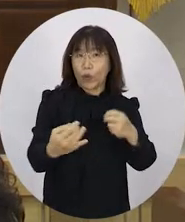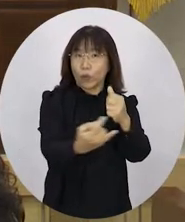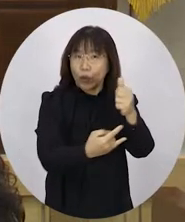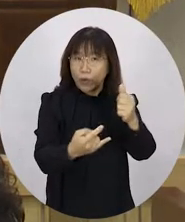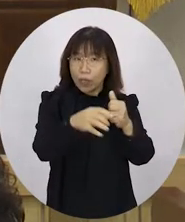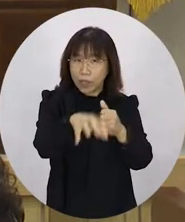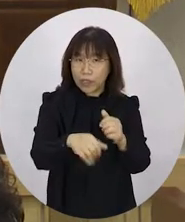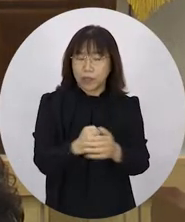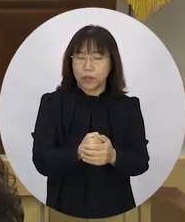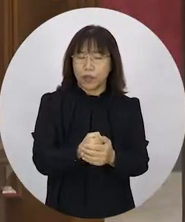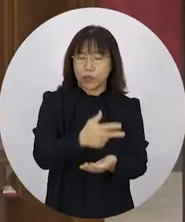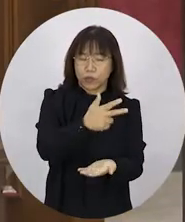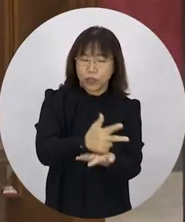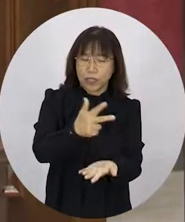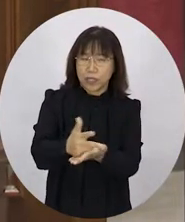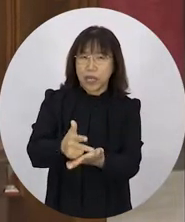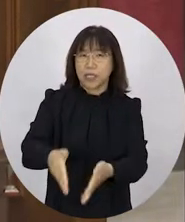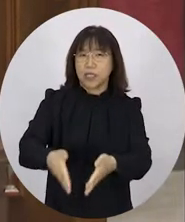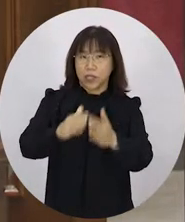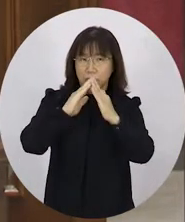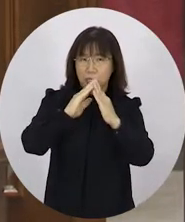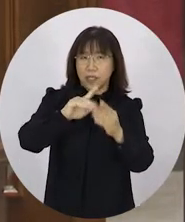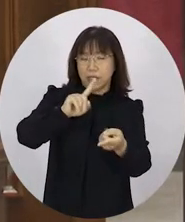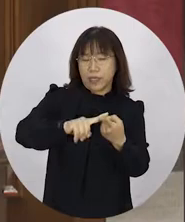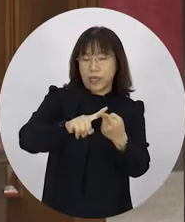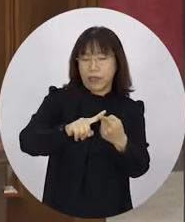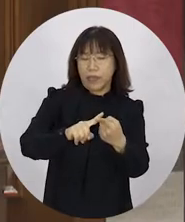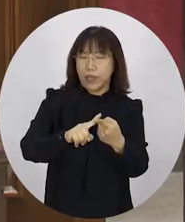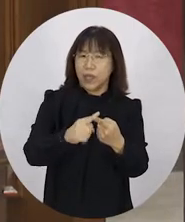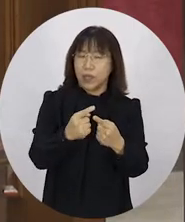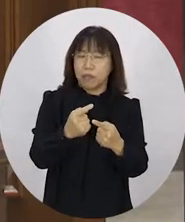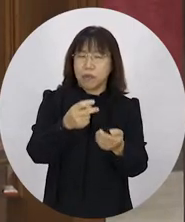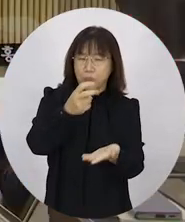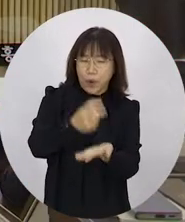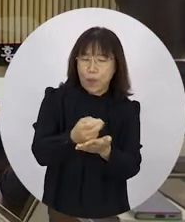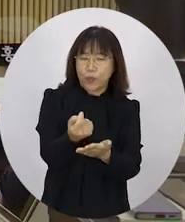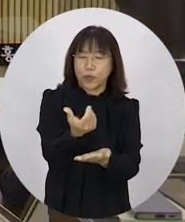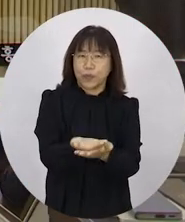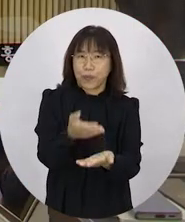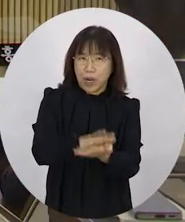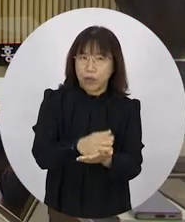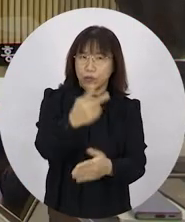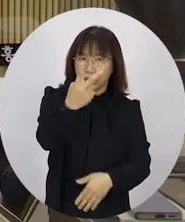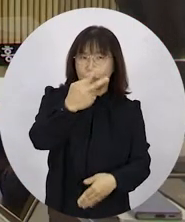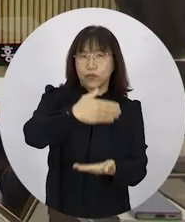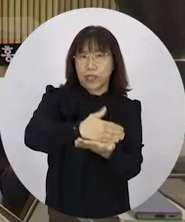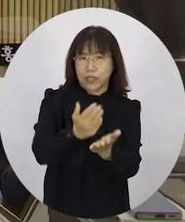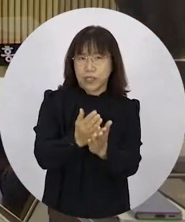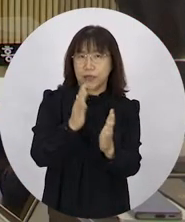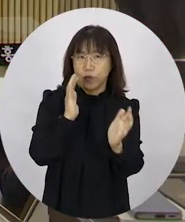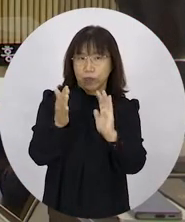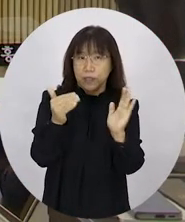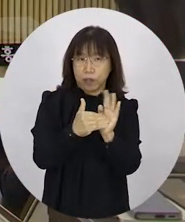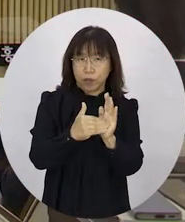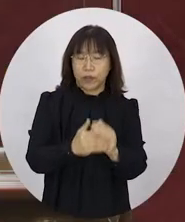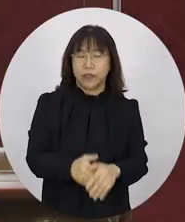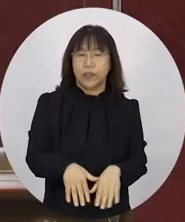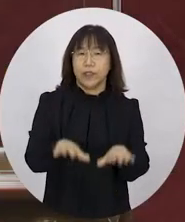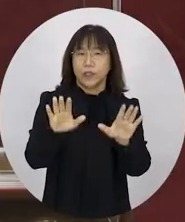도시교통위원회에서는 서울특별시 강서구 주차장 설치 및 관리조례 일부 개정 조례안 등 2건의 안건이